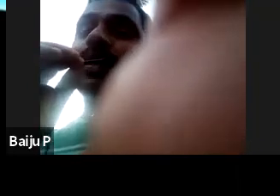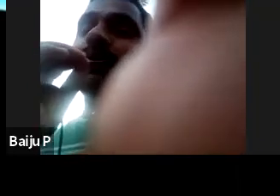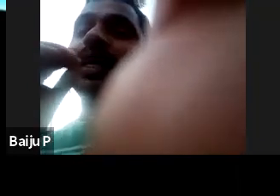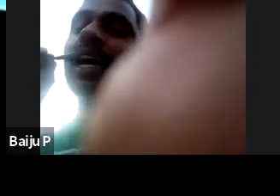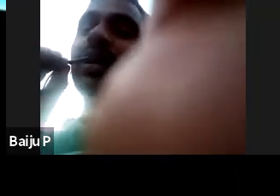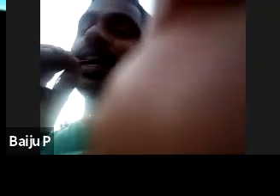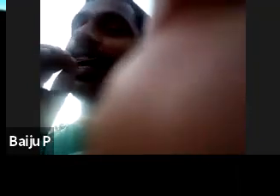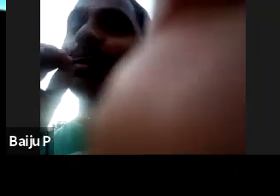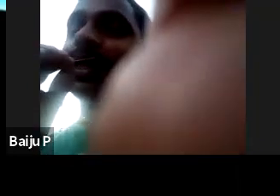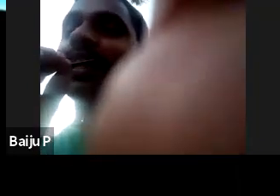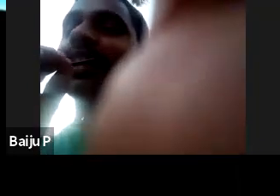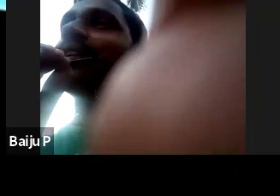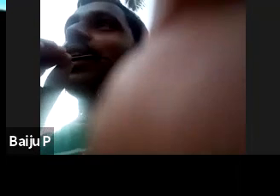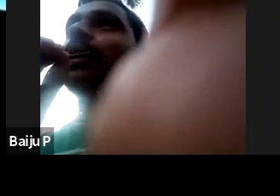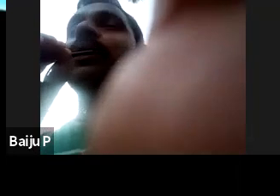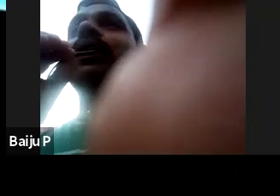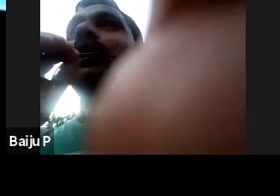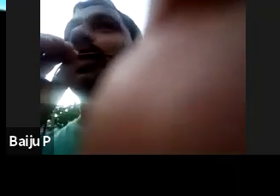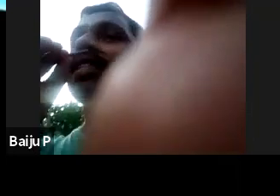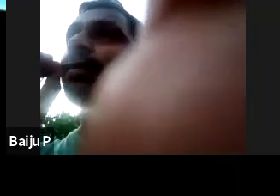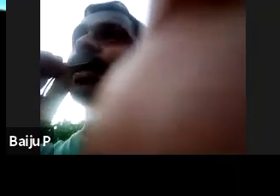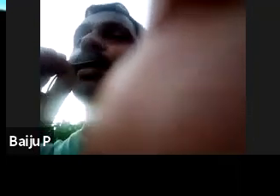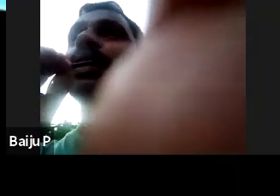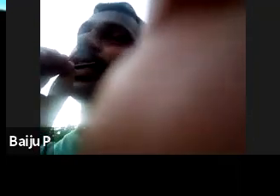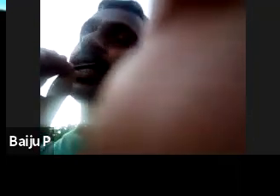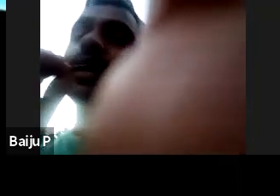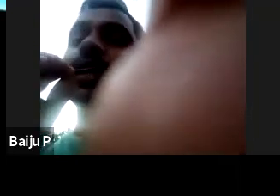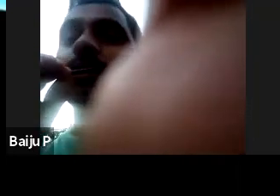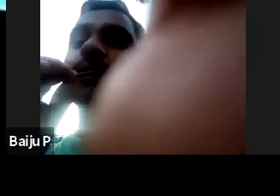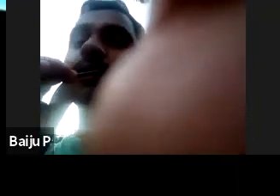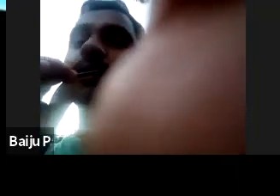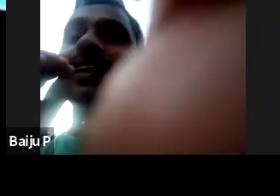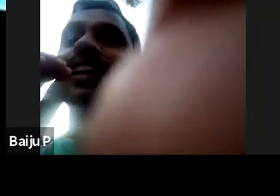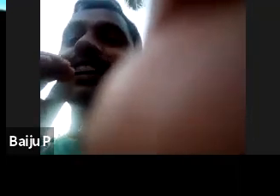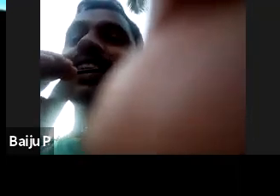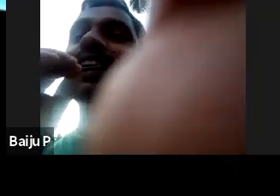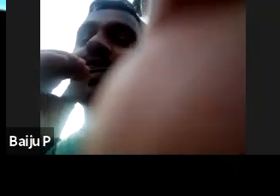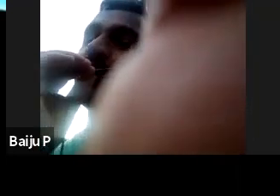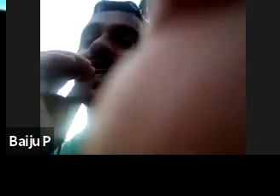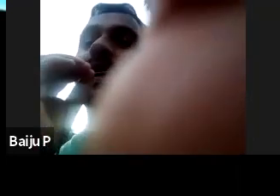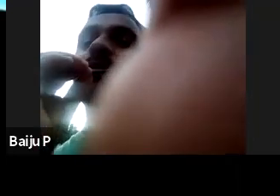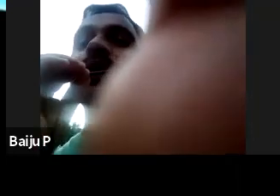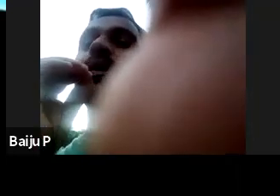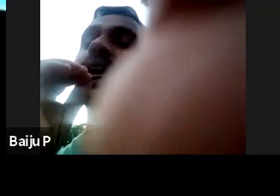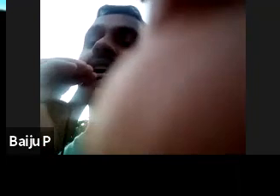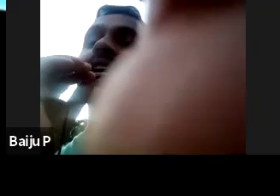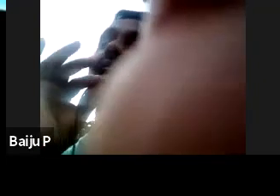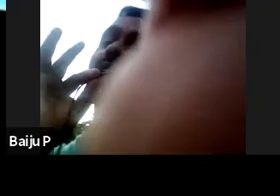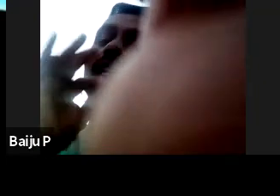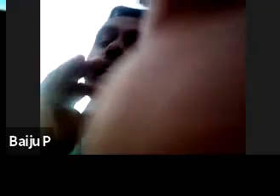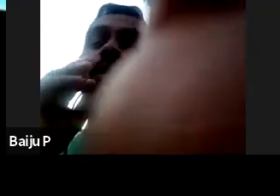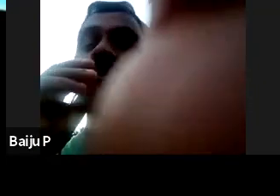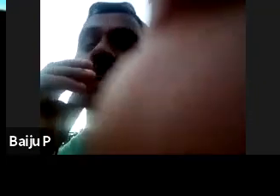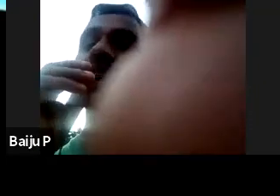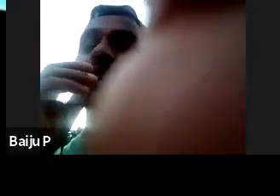ഹാപ്പിയാ, വേറെ ആരും ഇല്ല ആ രൂപത്തിലുള്ളത്. അപ്പൊ അവിടെ ഉള്ള സ്റ്റാഫിന്റെ ഒക്കെ വിചാരം ഞാനും അവനും ഒരേ കാറ്റഗറി ആണെന്നുള്ള ഒരു ഇതിലാ. പലപ്പോഴും എന്നോട് ആൾക്കാർ